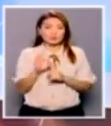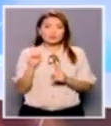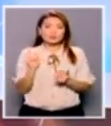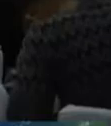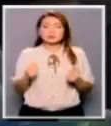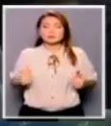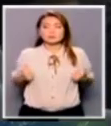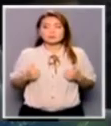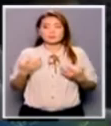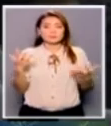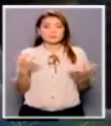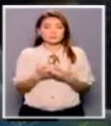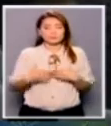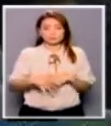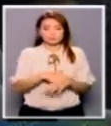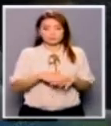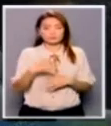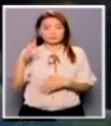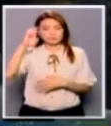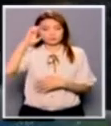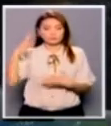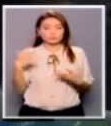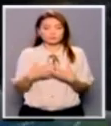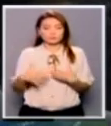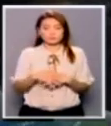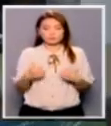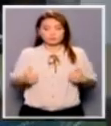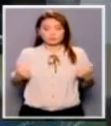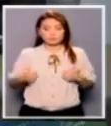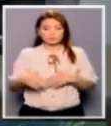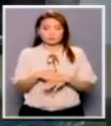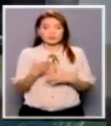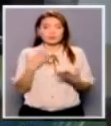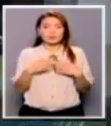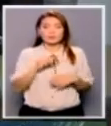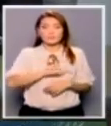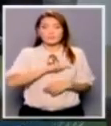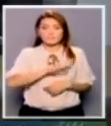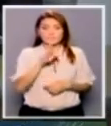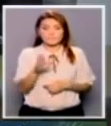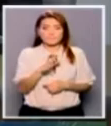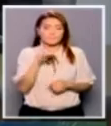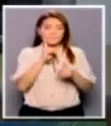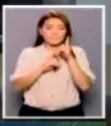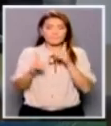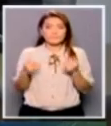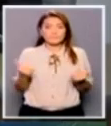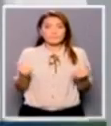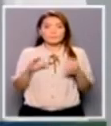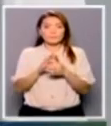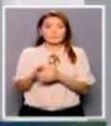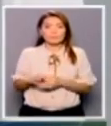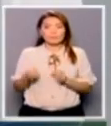– установление контактов между местными государственными органами и общественными организациями. На совещании, которое